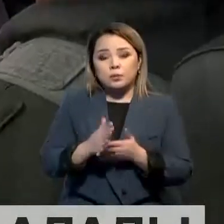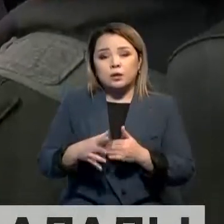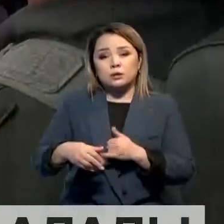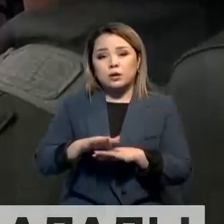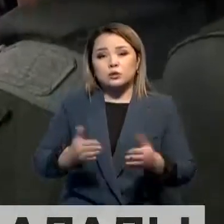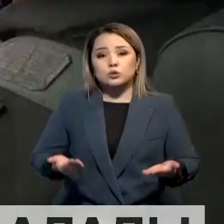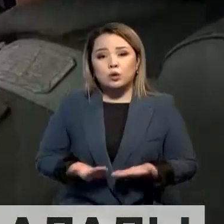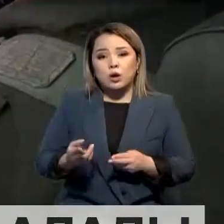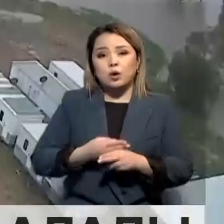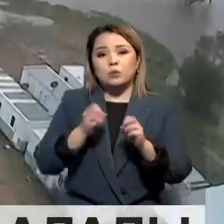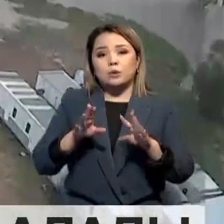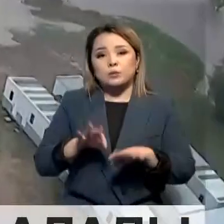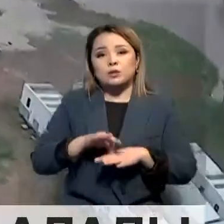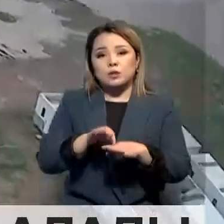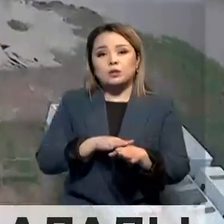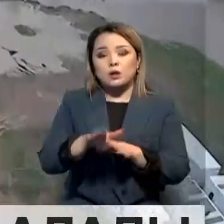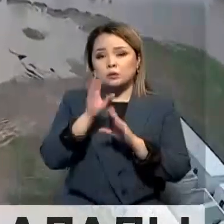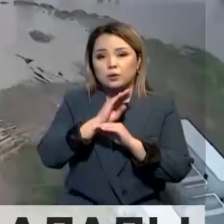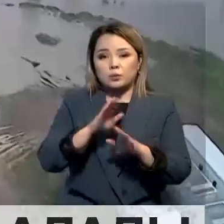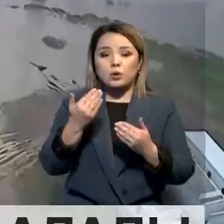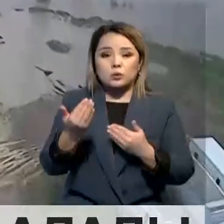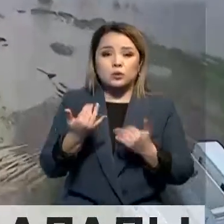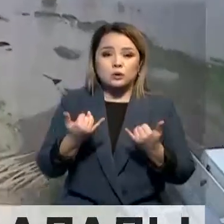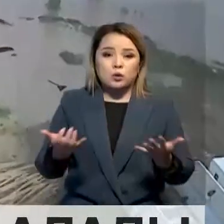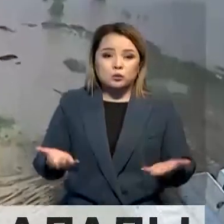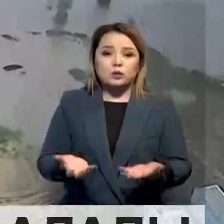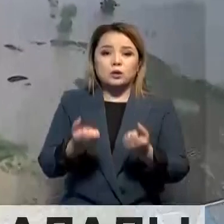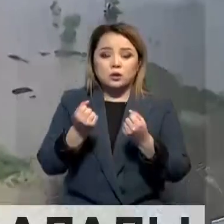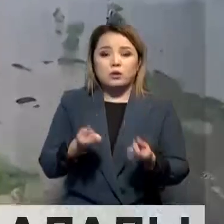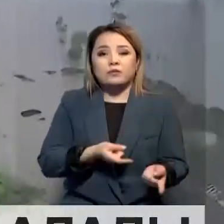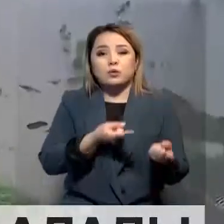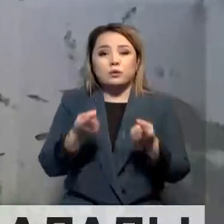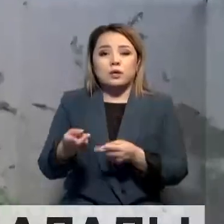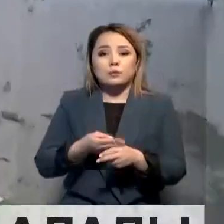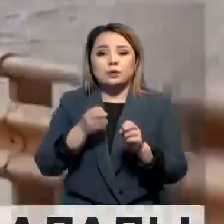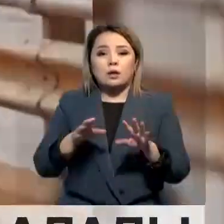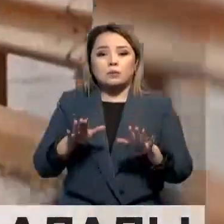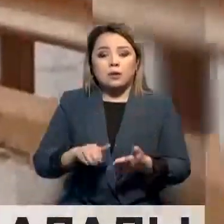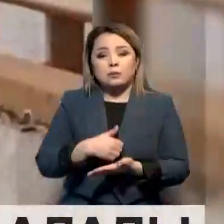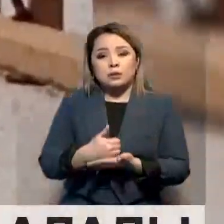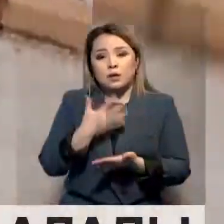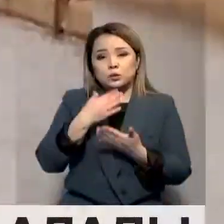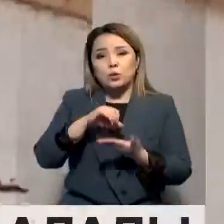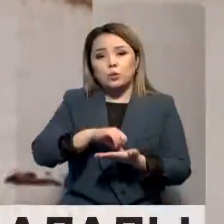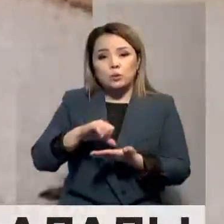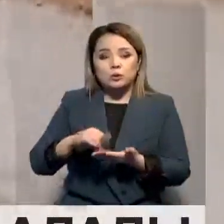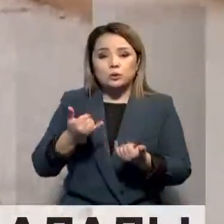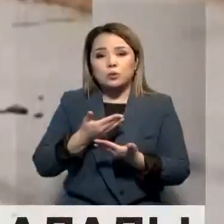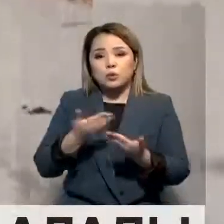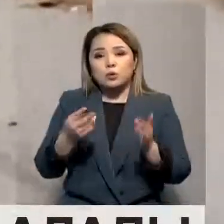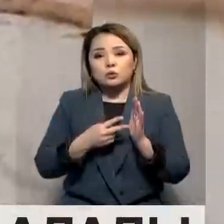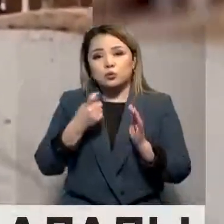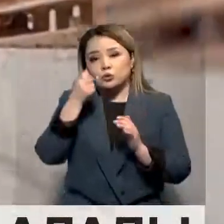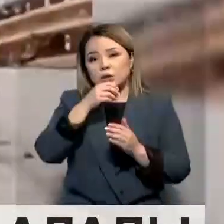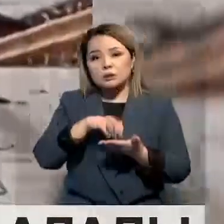тұрғындары қауіпсіз жерге жете алмай қалған. Қазір оларды құтқарушылар эвакуациялап жатыр. Билік өкілдерінің айтуынша, бұл соңғы 100